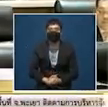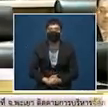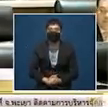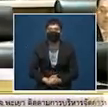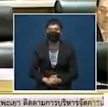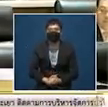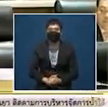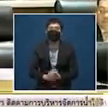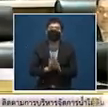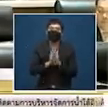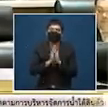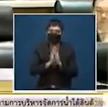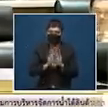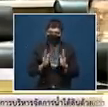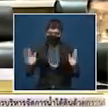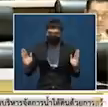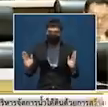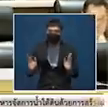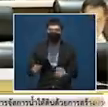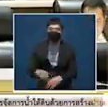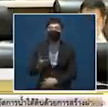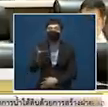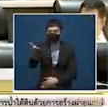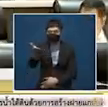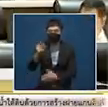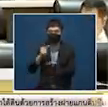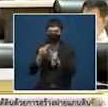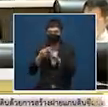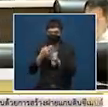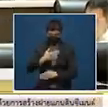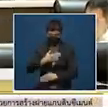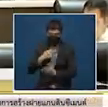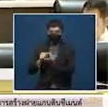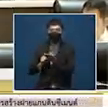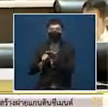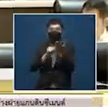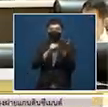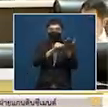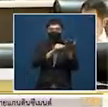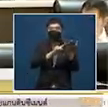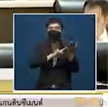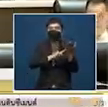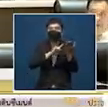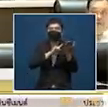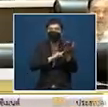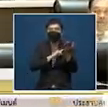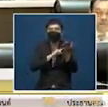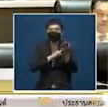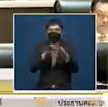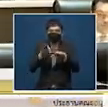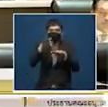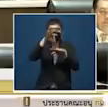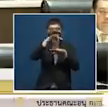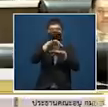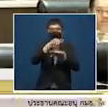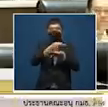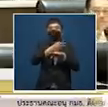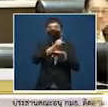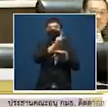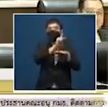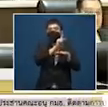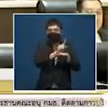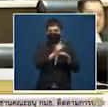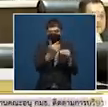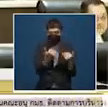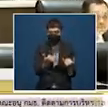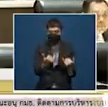าก็คนก็มองว่าก็มีความสัมพันธ์อันดีกันอยู่นะอันนี้เป็นข้อมูลนะที่เพิ่มเติมแล้วอาจาร